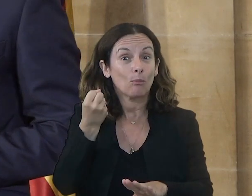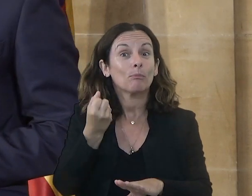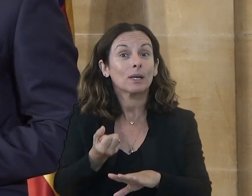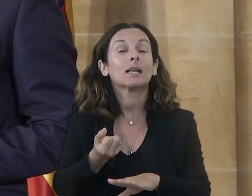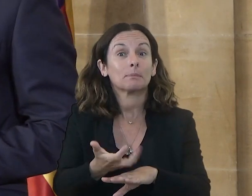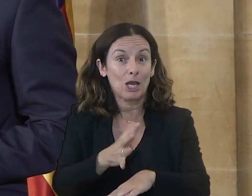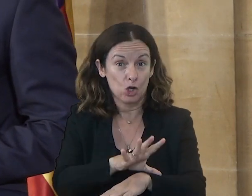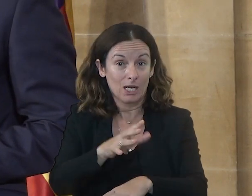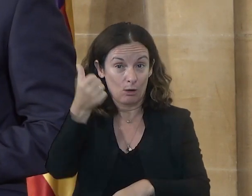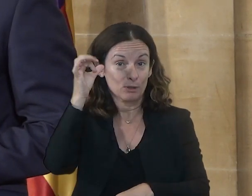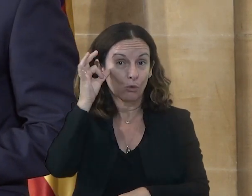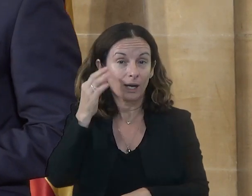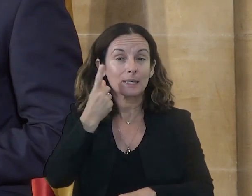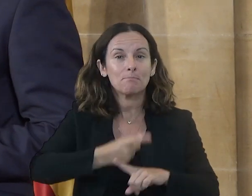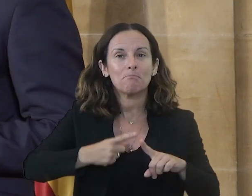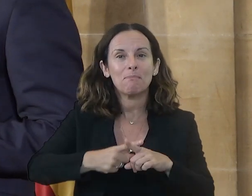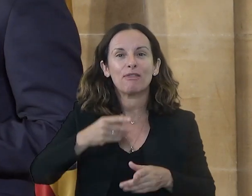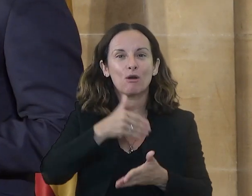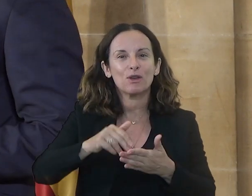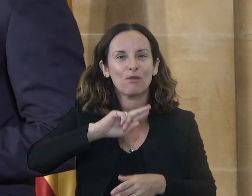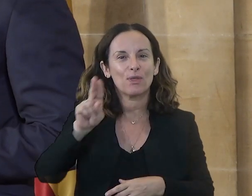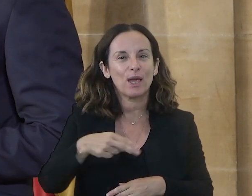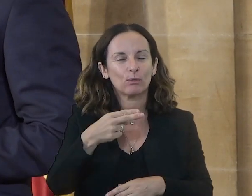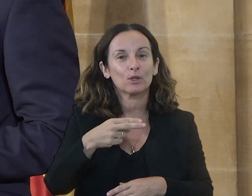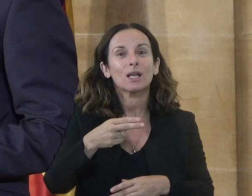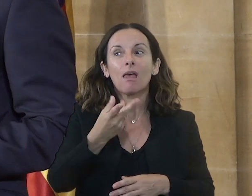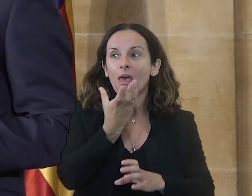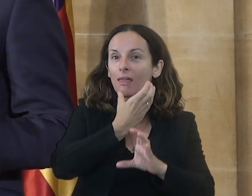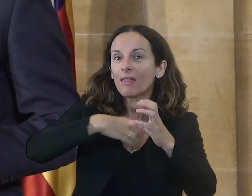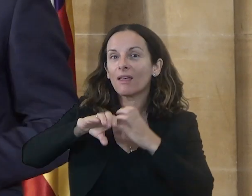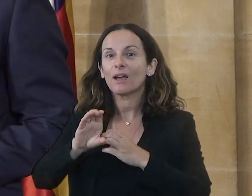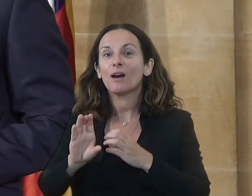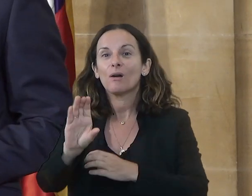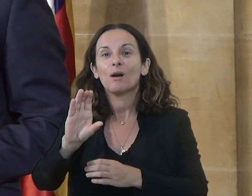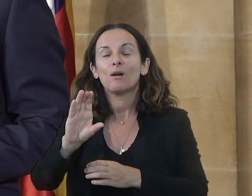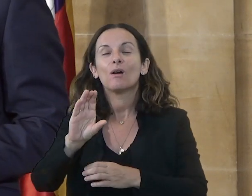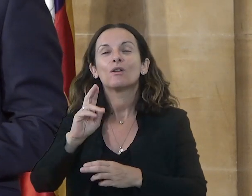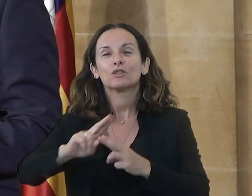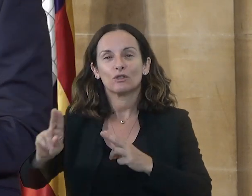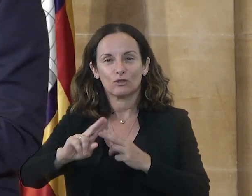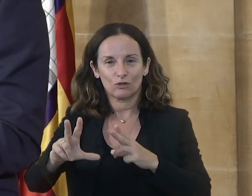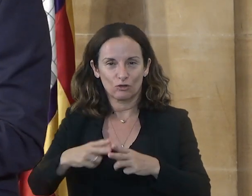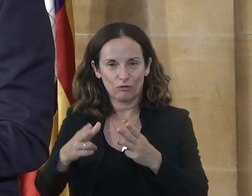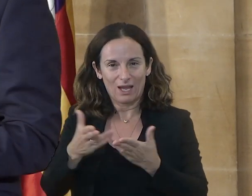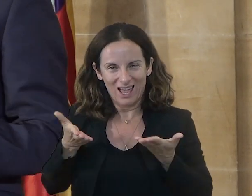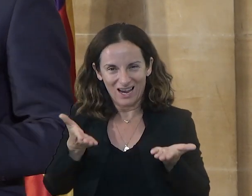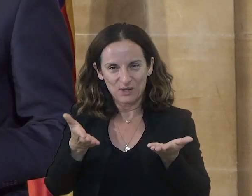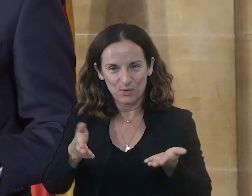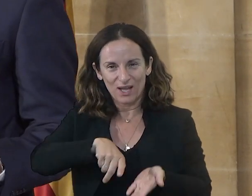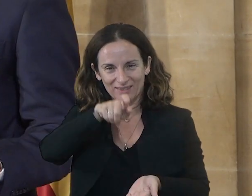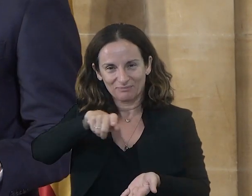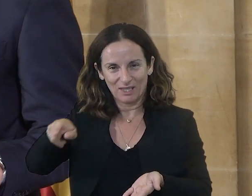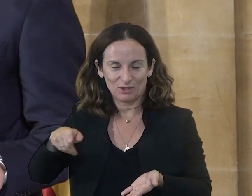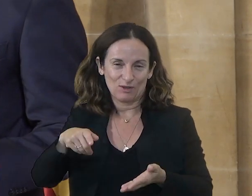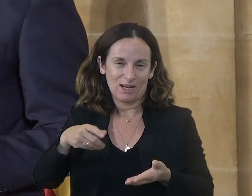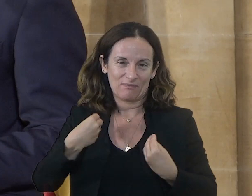els mallorquins i a totes les mallorquines $500.000 d'euros que podrem reinvertir en polítiques socials per